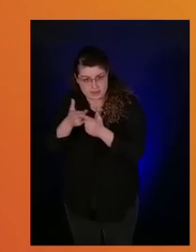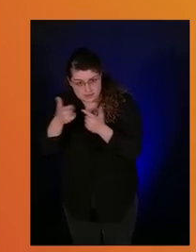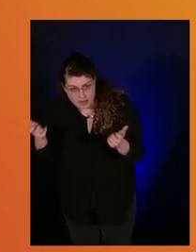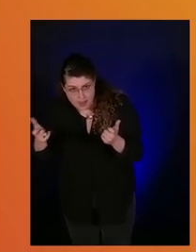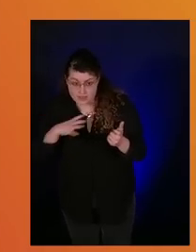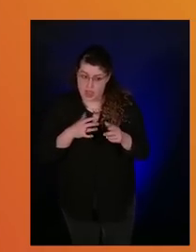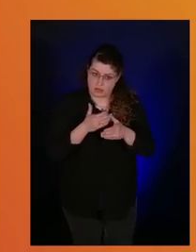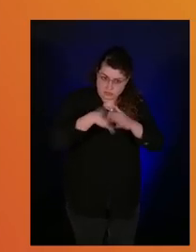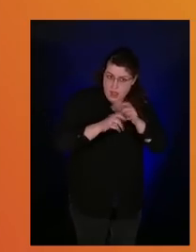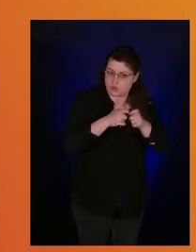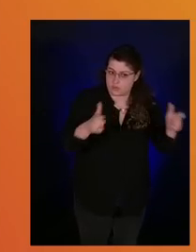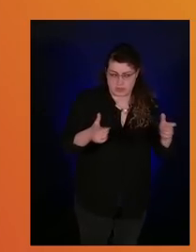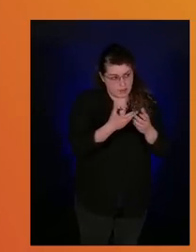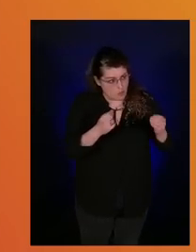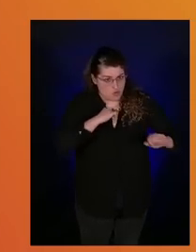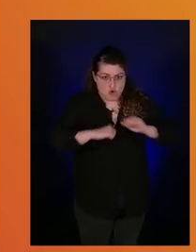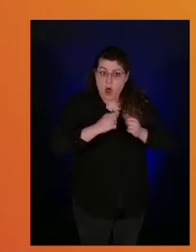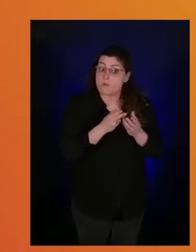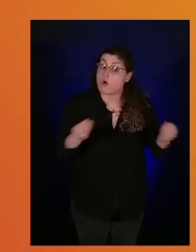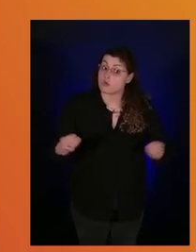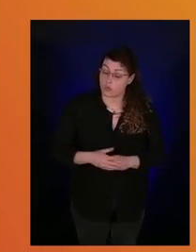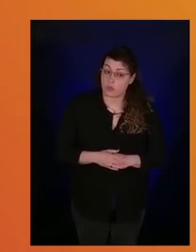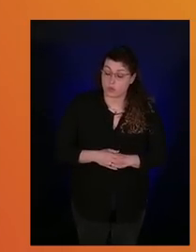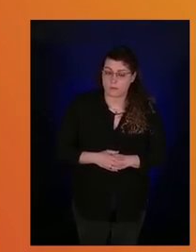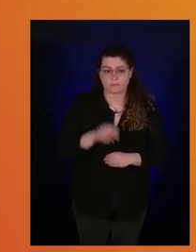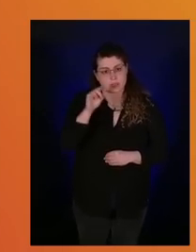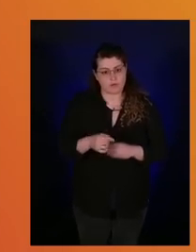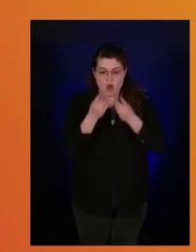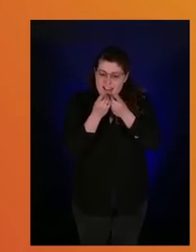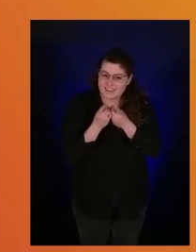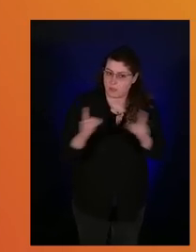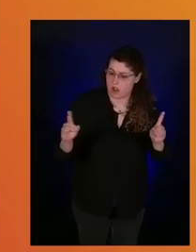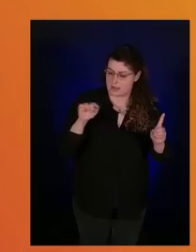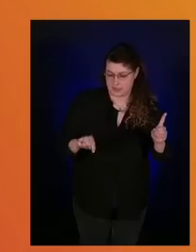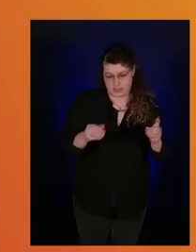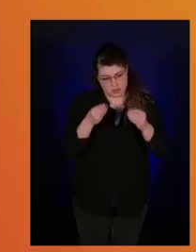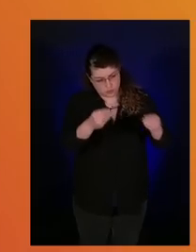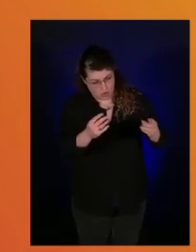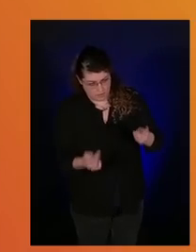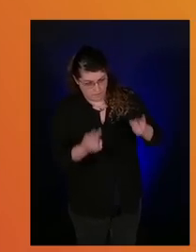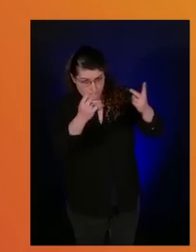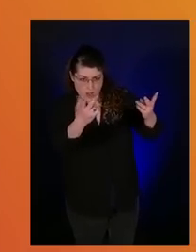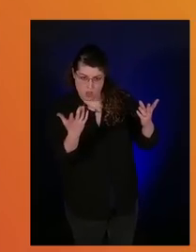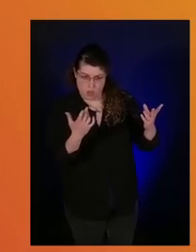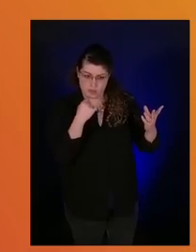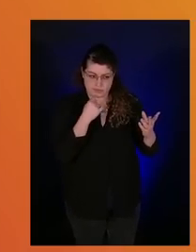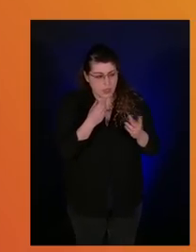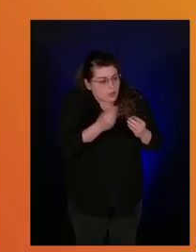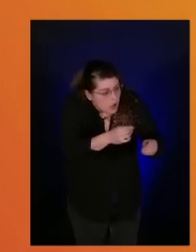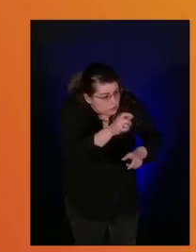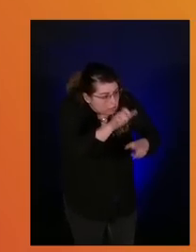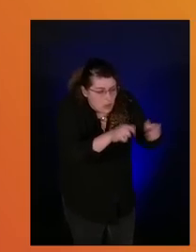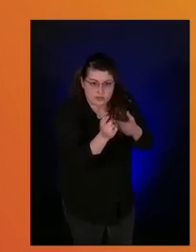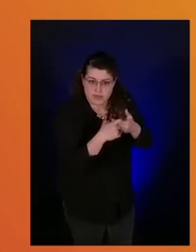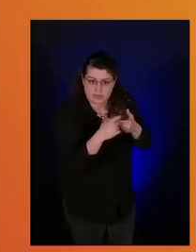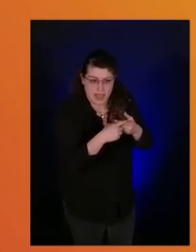puissantes dans les entreprises. Nous devons redonner du sens à la démocratie en faire le mode de vie de nos syndicats, en donnant en permanence